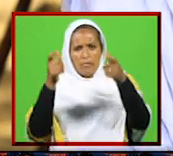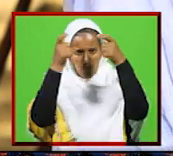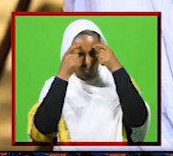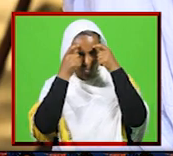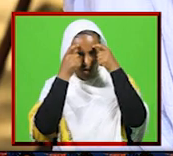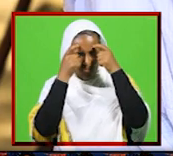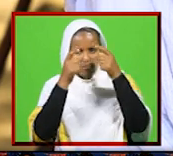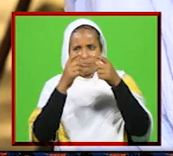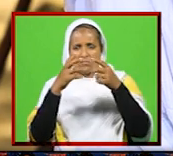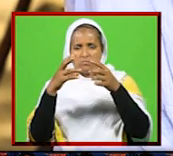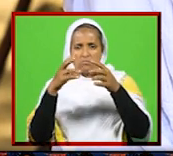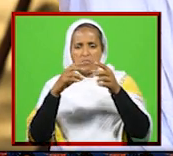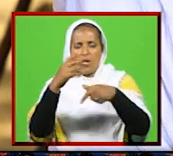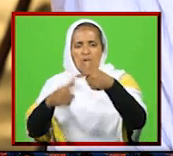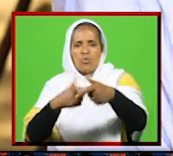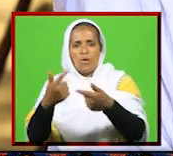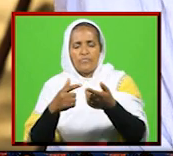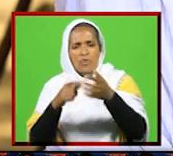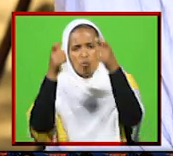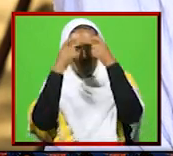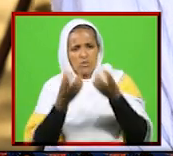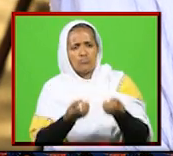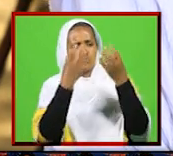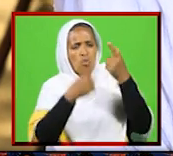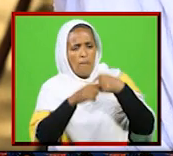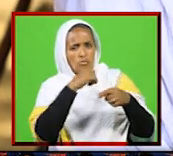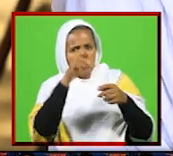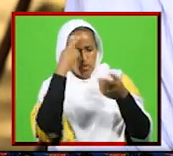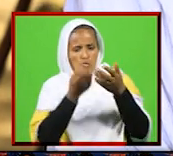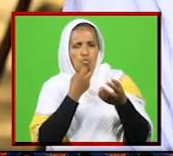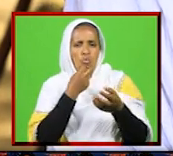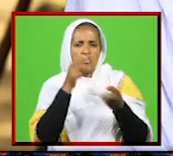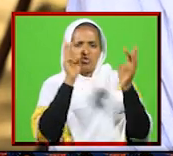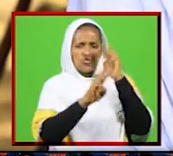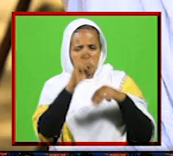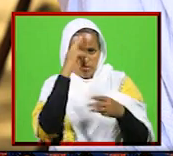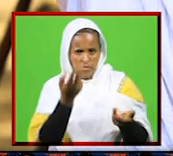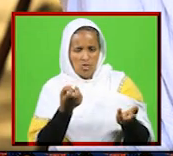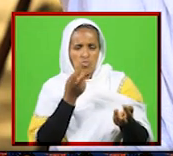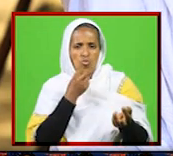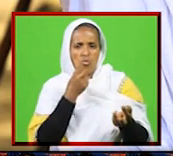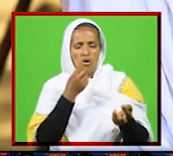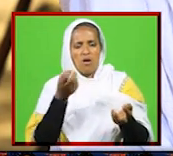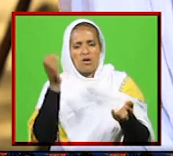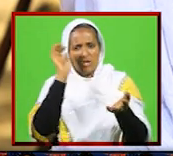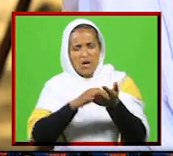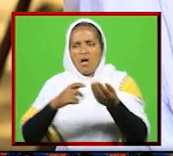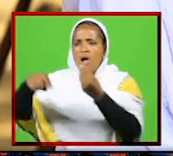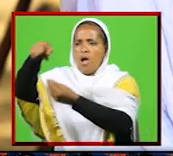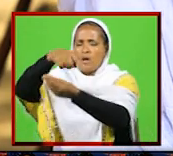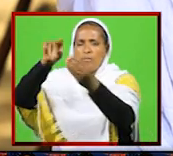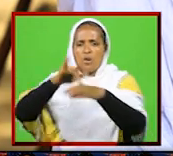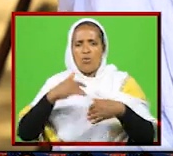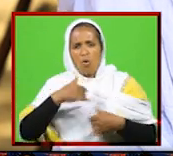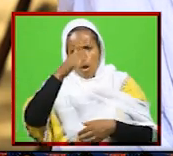መነኮሳት እንትን እያሉ ሄደዋል። ያ መነኮሳት እንዳይበዙ የሆነበት ምክንያት የውሃው ችግር ነው። የውሃው ችግር እንደገና